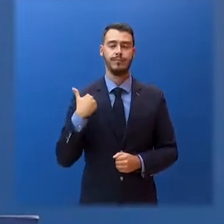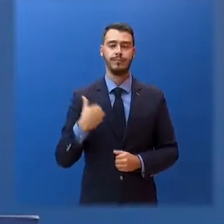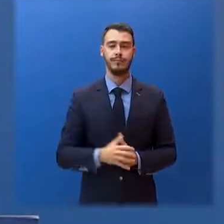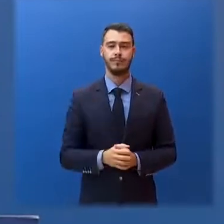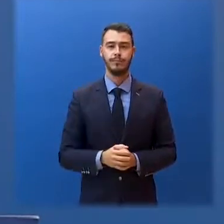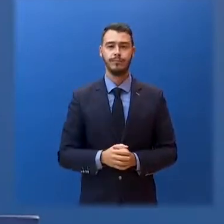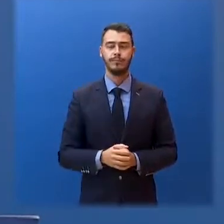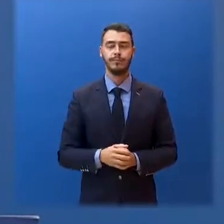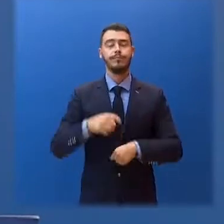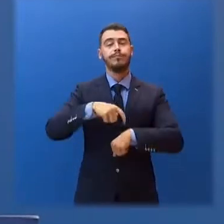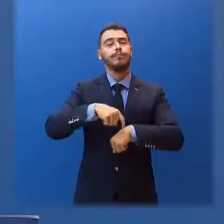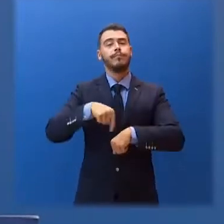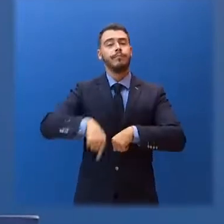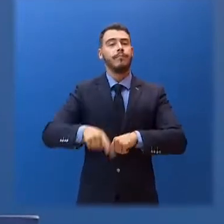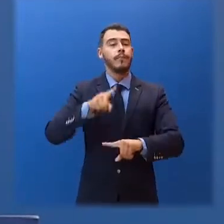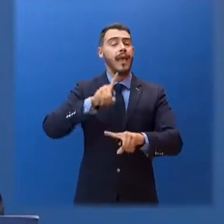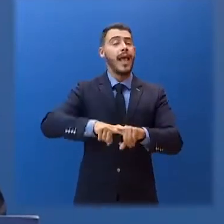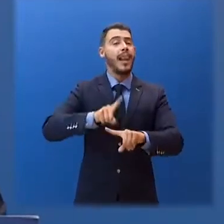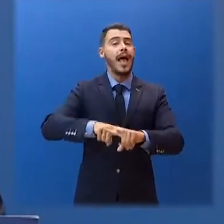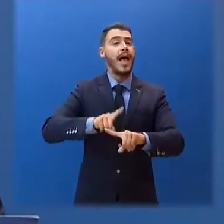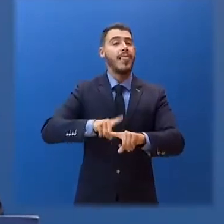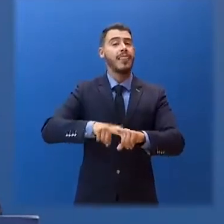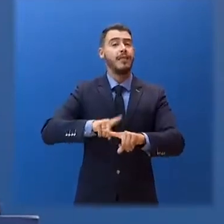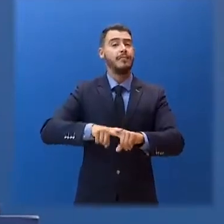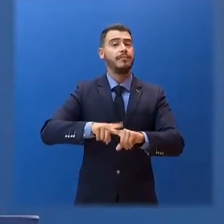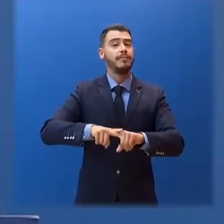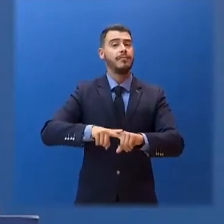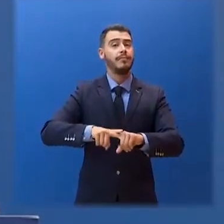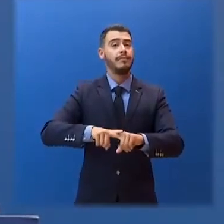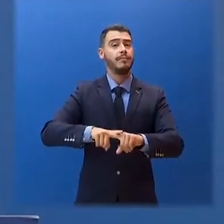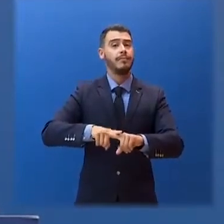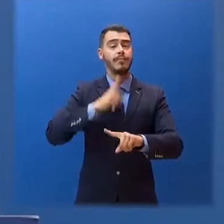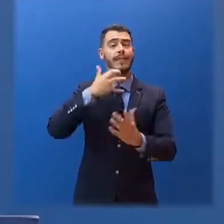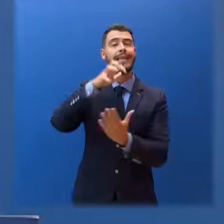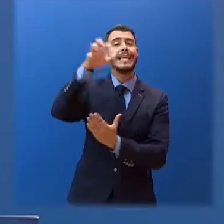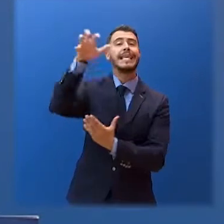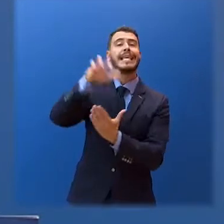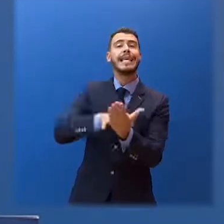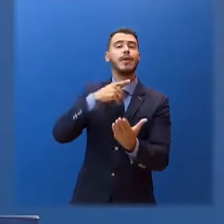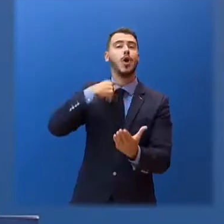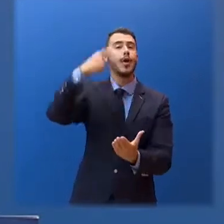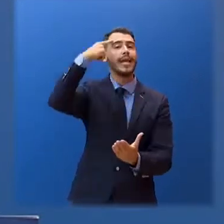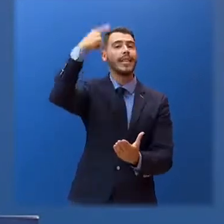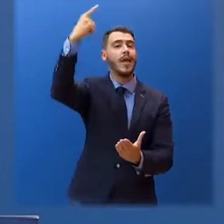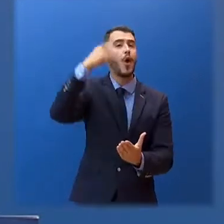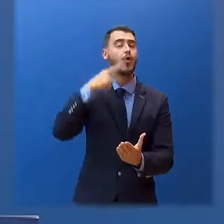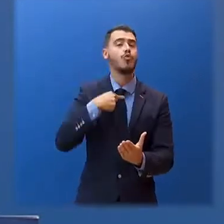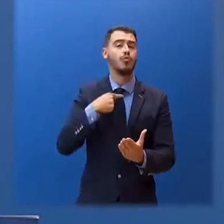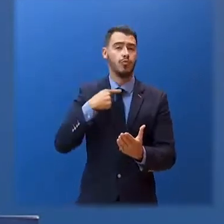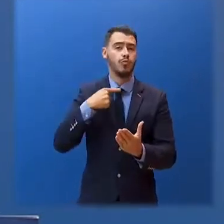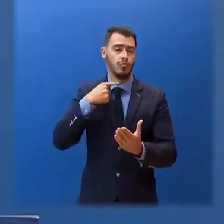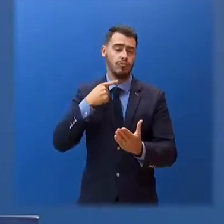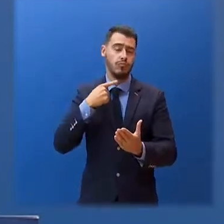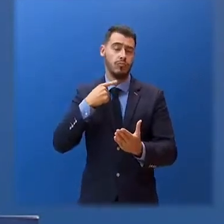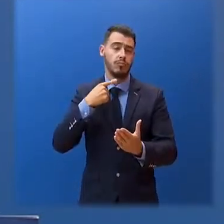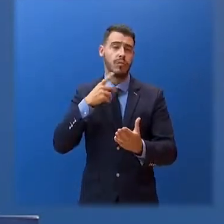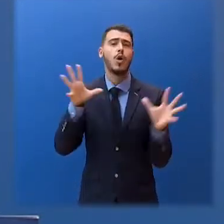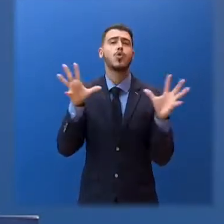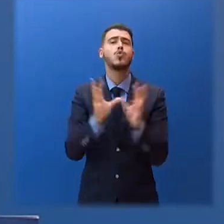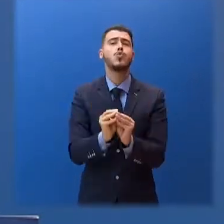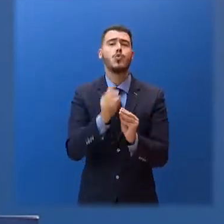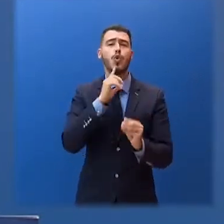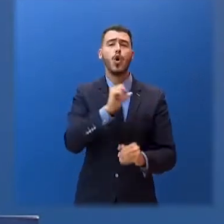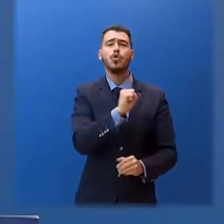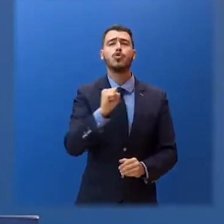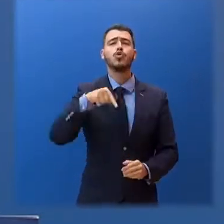Η χώρα μας θα επανέλθει στο κείμενο ιδεών του κυρίου Στόλτεμπεργκ μεθαύριο, οπότε και λίγη αυτή η άτυπη διορία